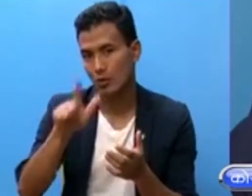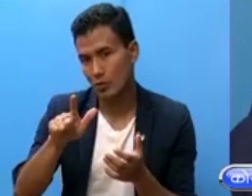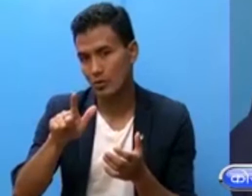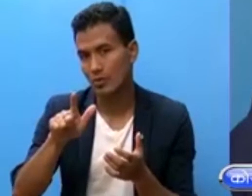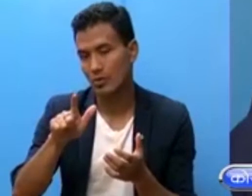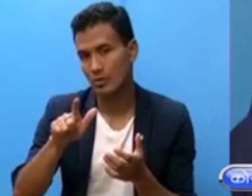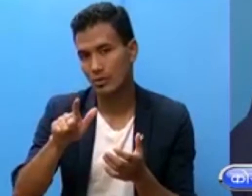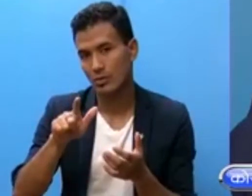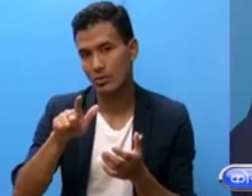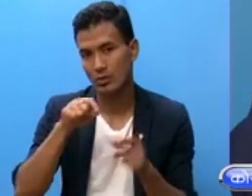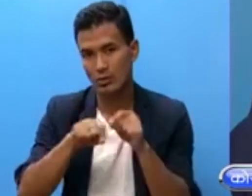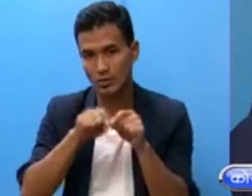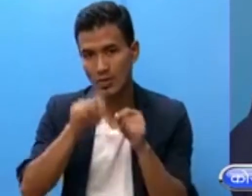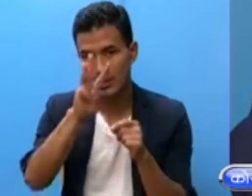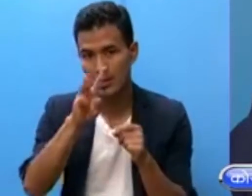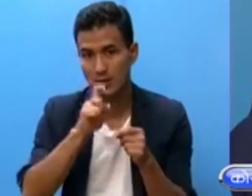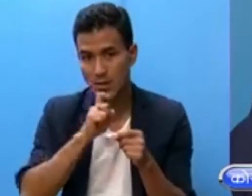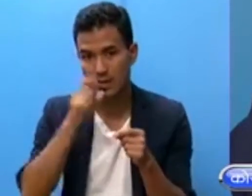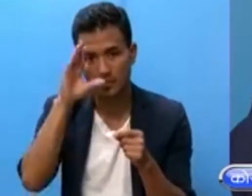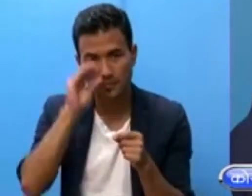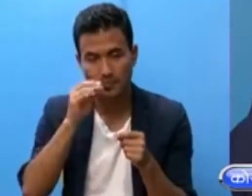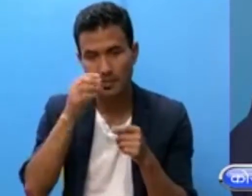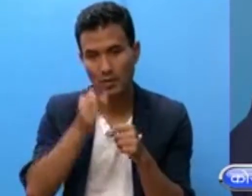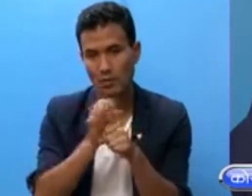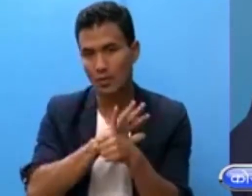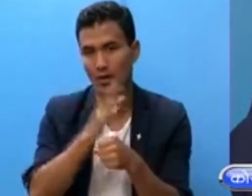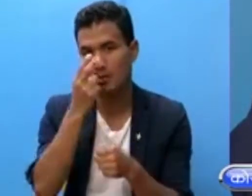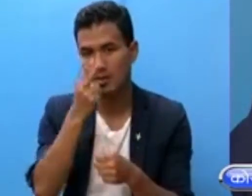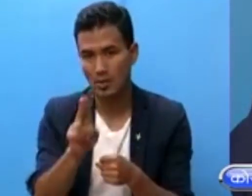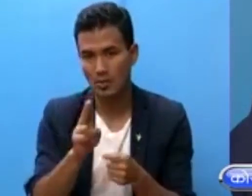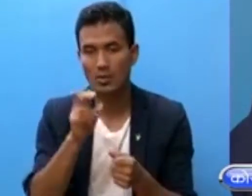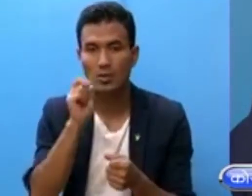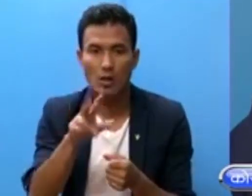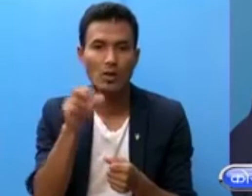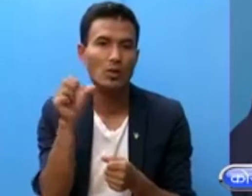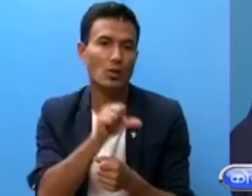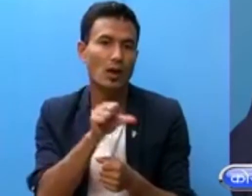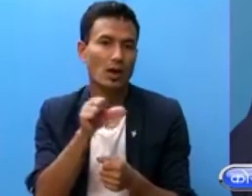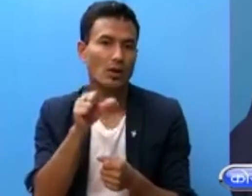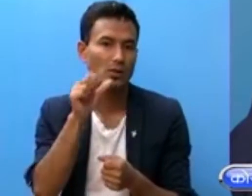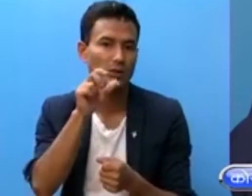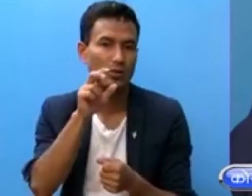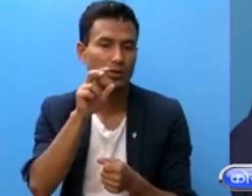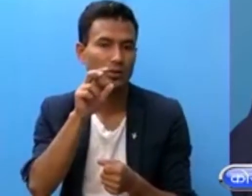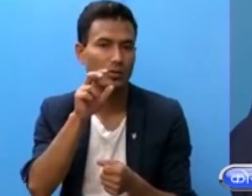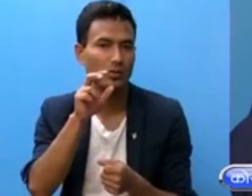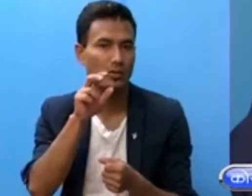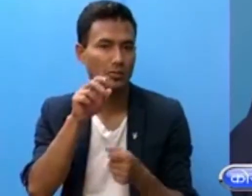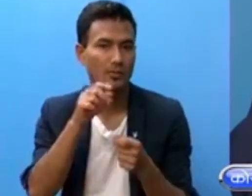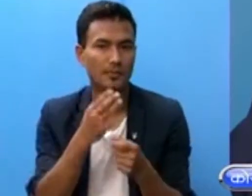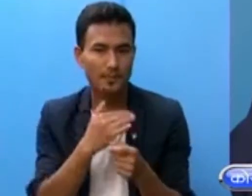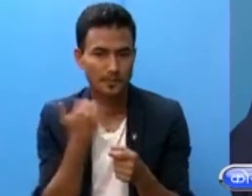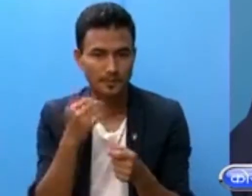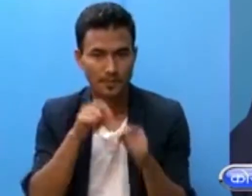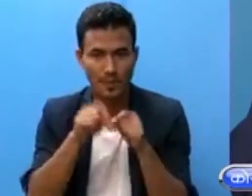2077 असार 3 साँझ कोरोना पुष्टि भएको। तर उहाँको 77